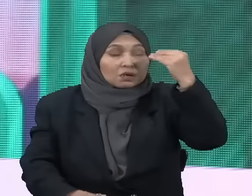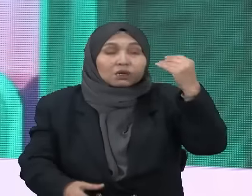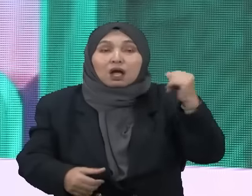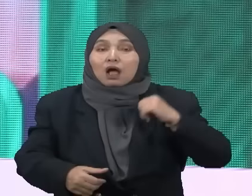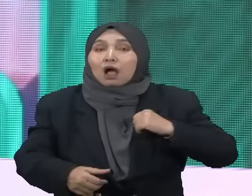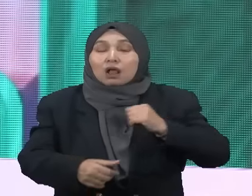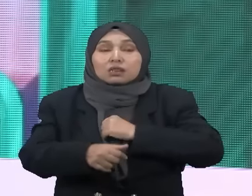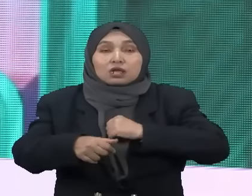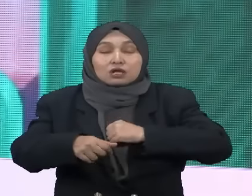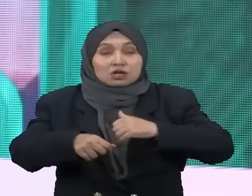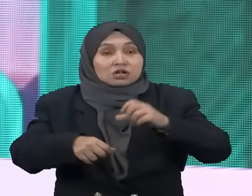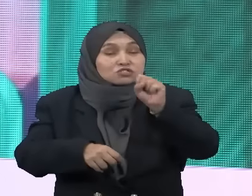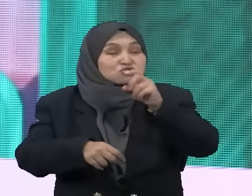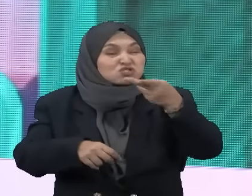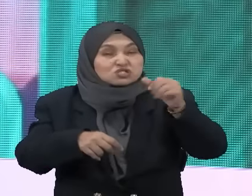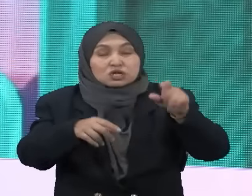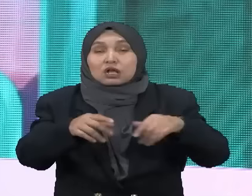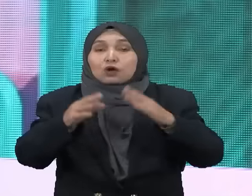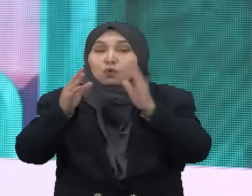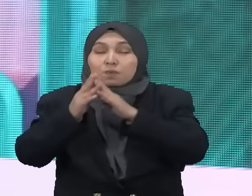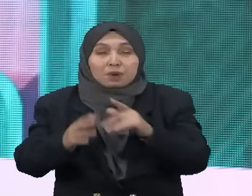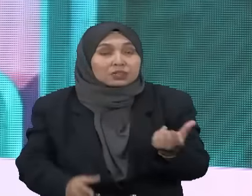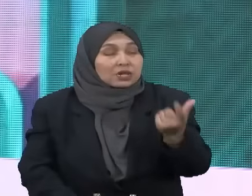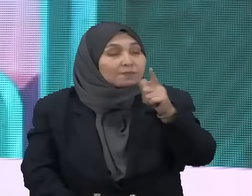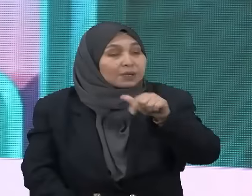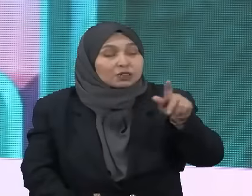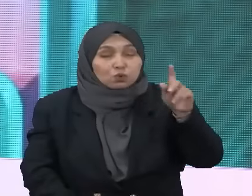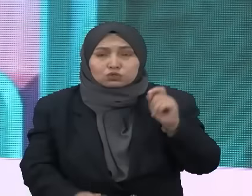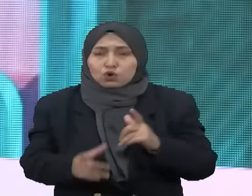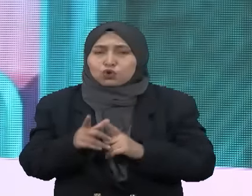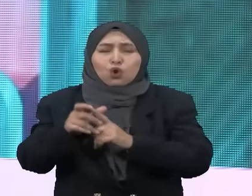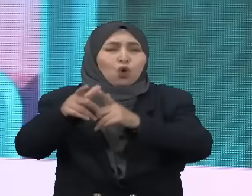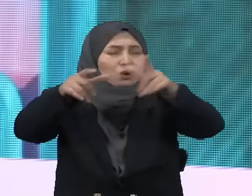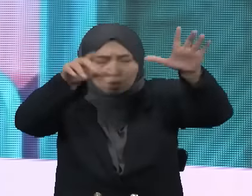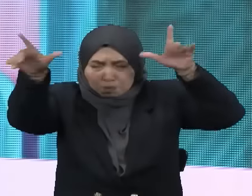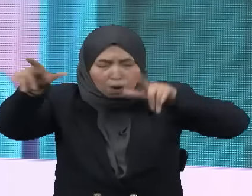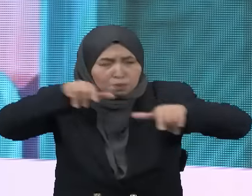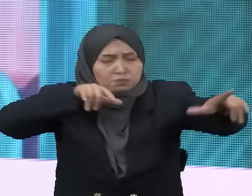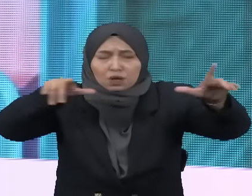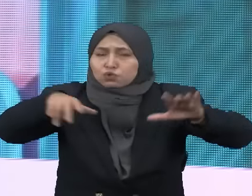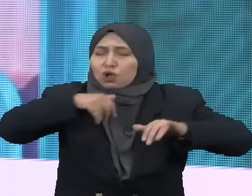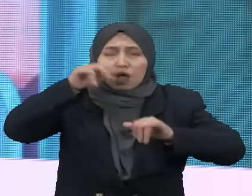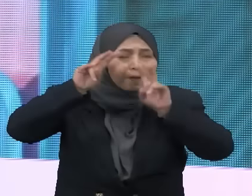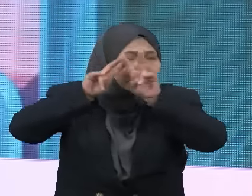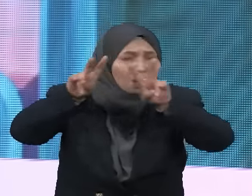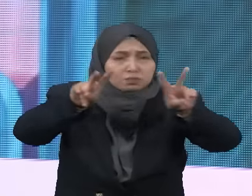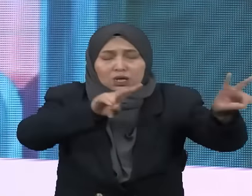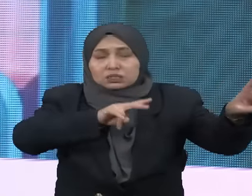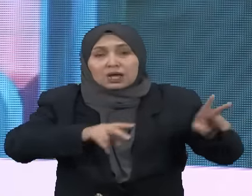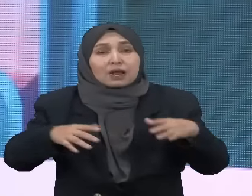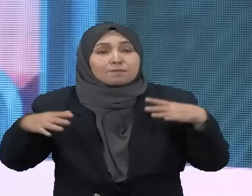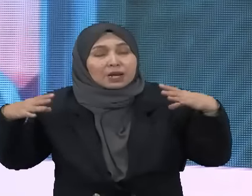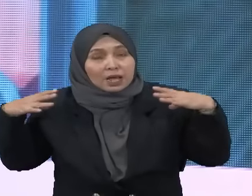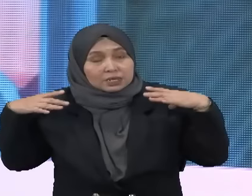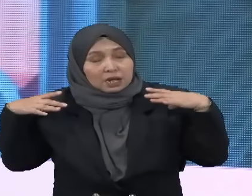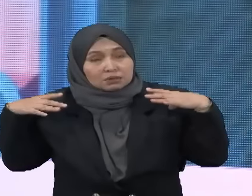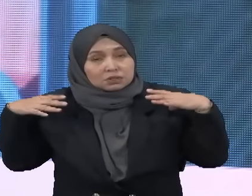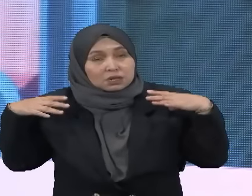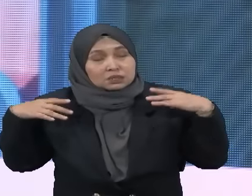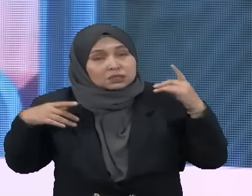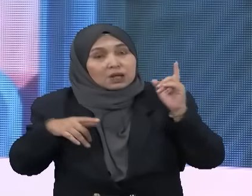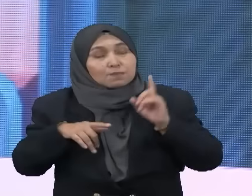rupanya kat rumah Nabi Lut ni, kan. Jadi mereka lari bertimpiaran, tak nampak, dan malaikat ini semestinya malaikat tidak